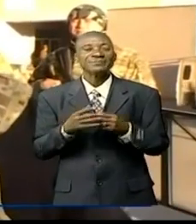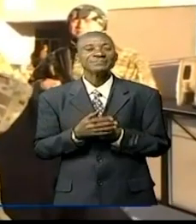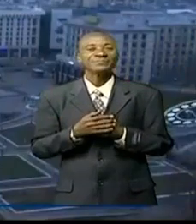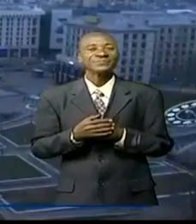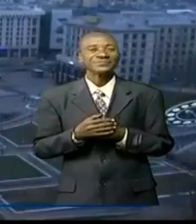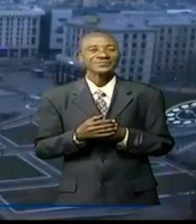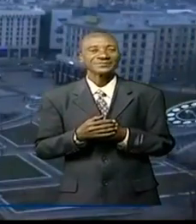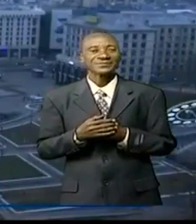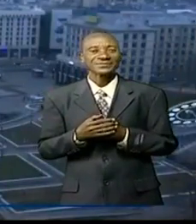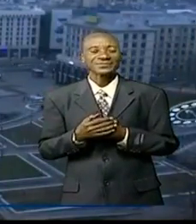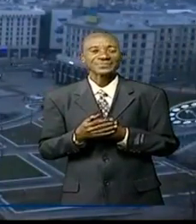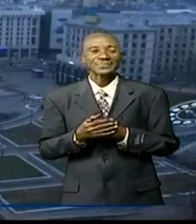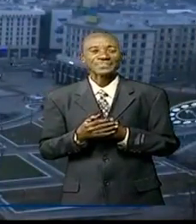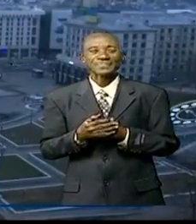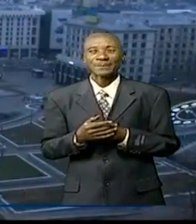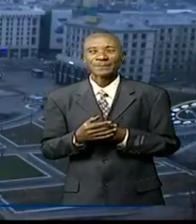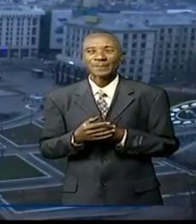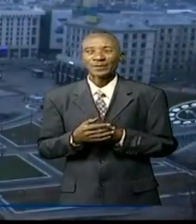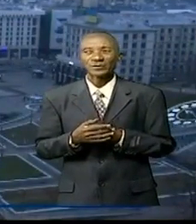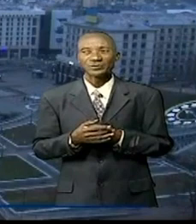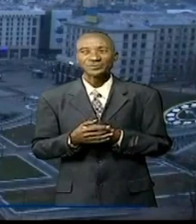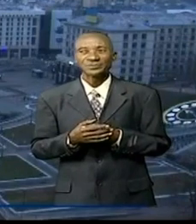russe en Ukraine.